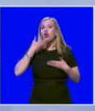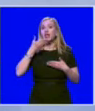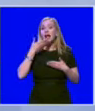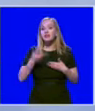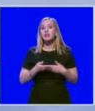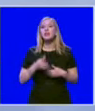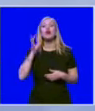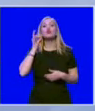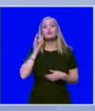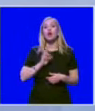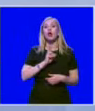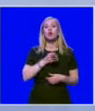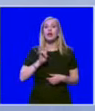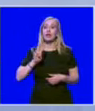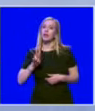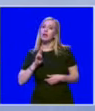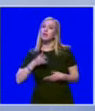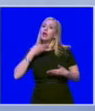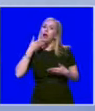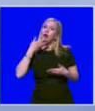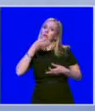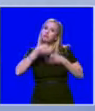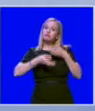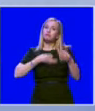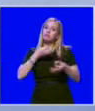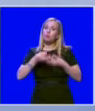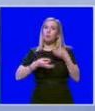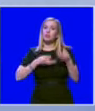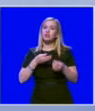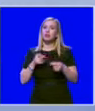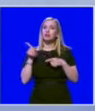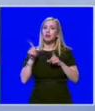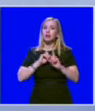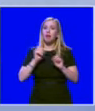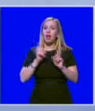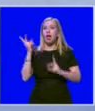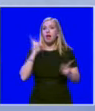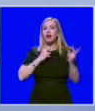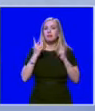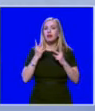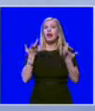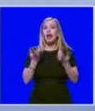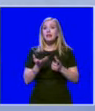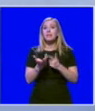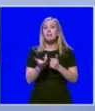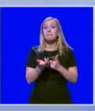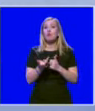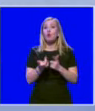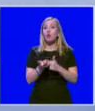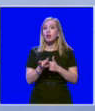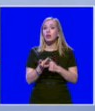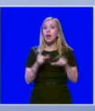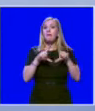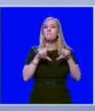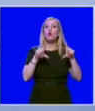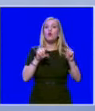Корнелия Нинова, която даде много хубав урок по демагогия, очевидно не разбирайки как въобще се броят бюлетините в една секция